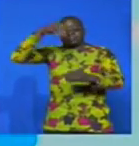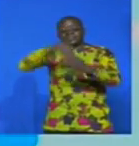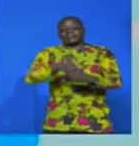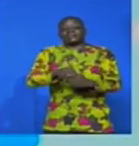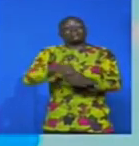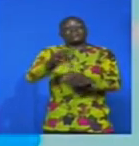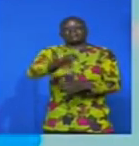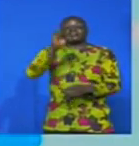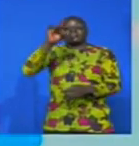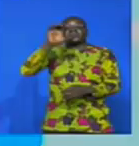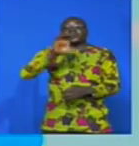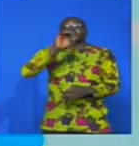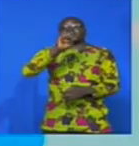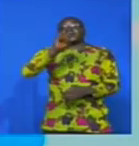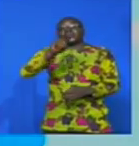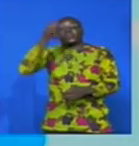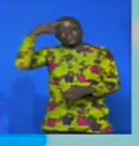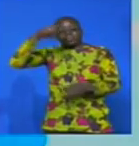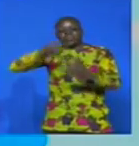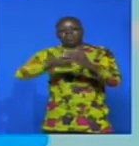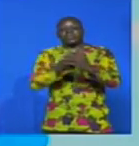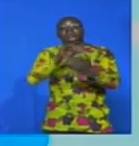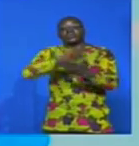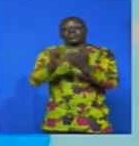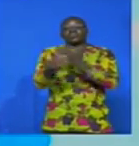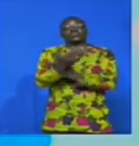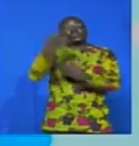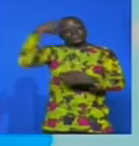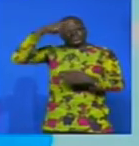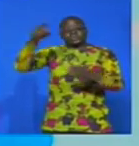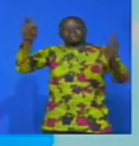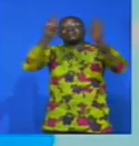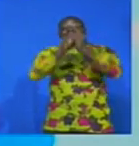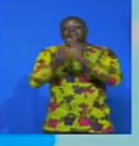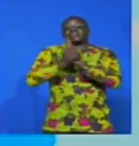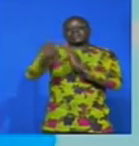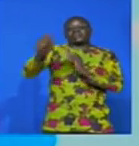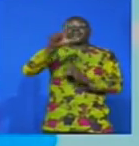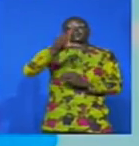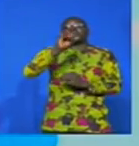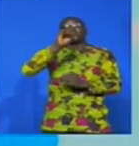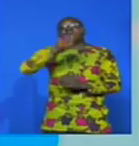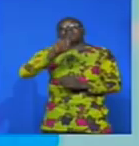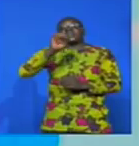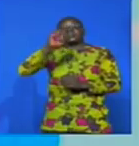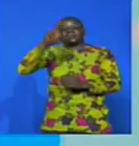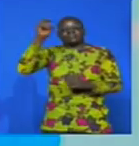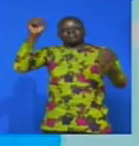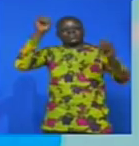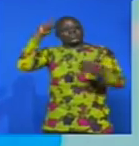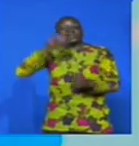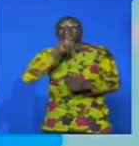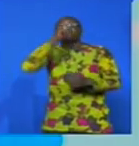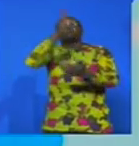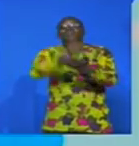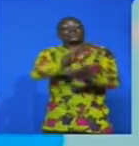de la 30 commune entente ont démarré aujourd'hui par la réunion des experts de l'autorité nationale. Rencontre pour s'assurer que toutes les